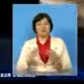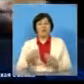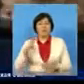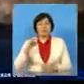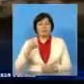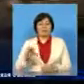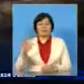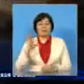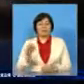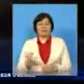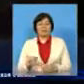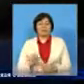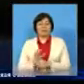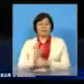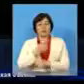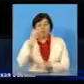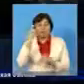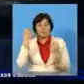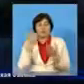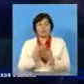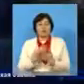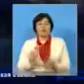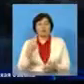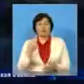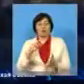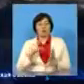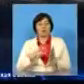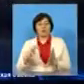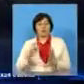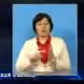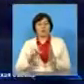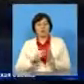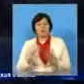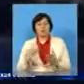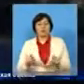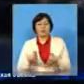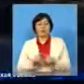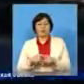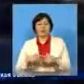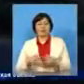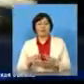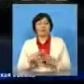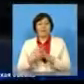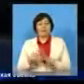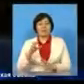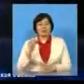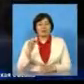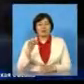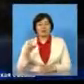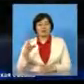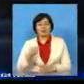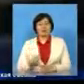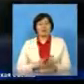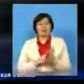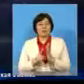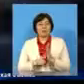Мангистауской области поступила информация, что в районе разъезда номер 464, расположенного на территории Беневского района, в пассажирском